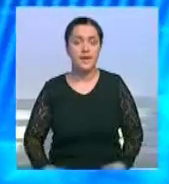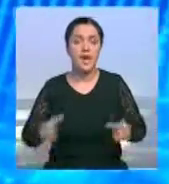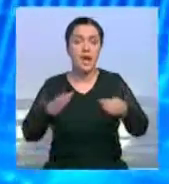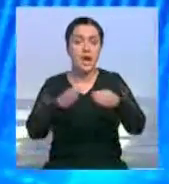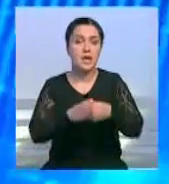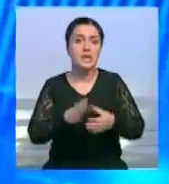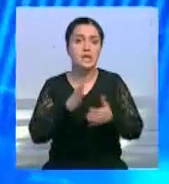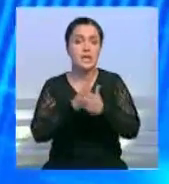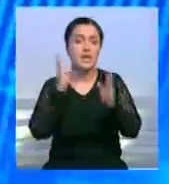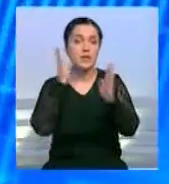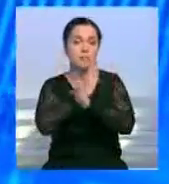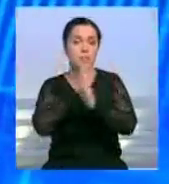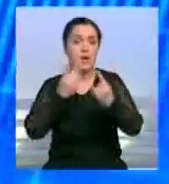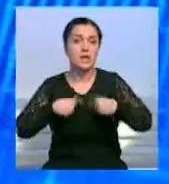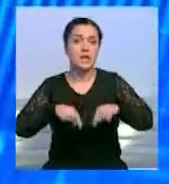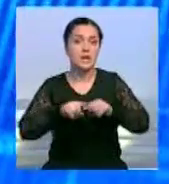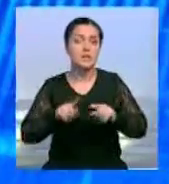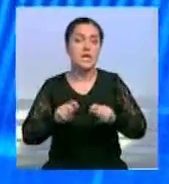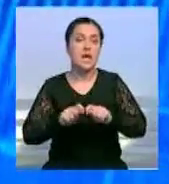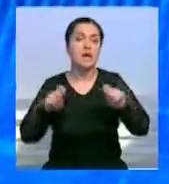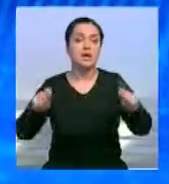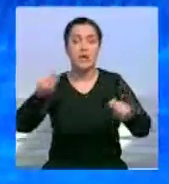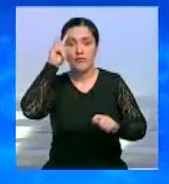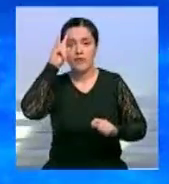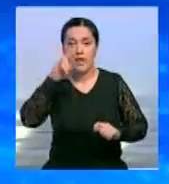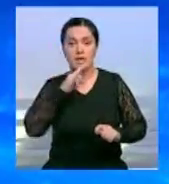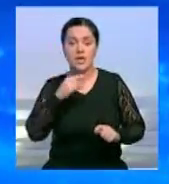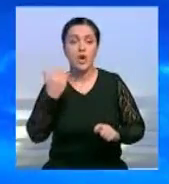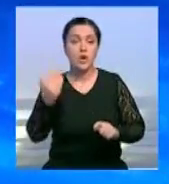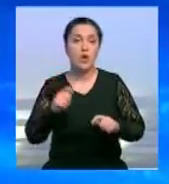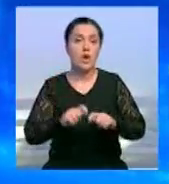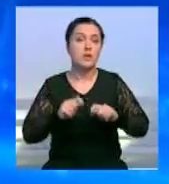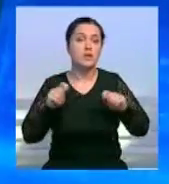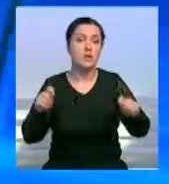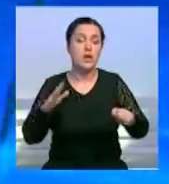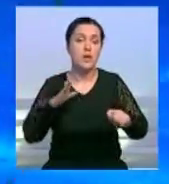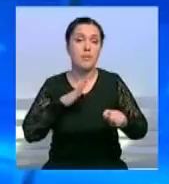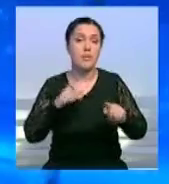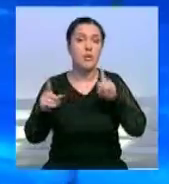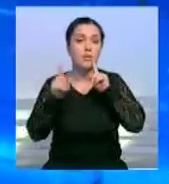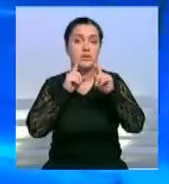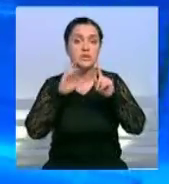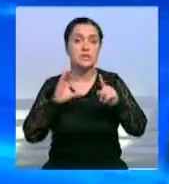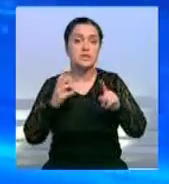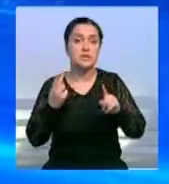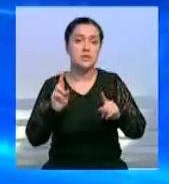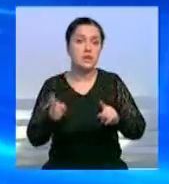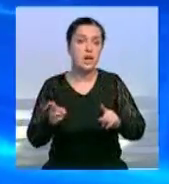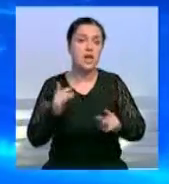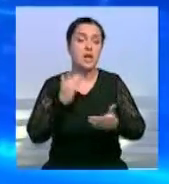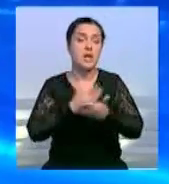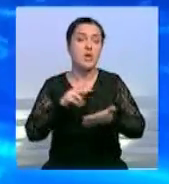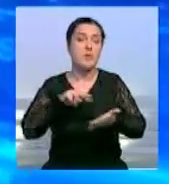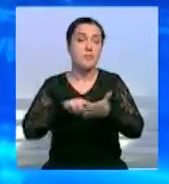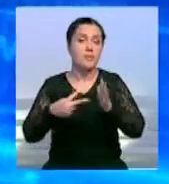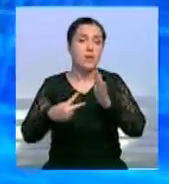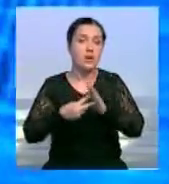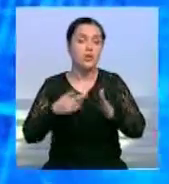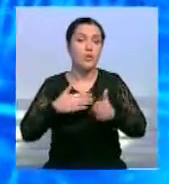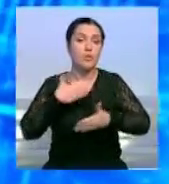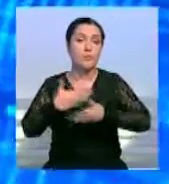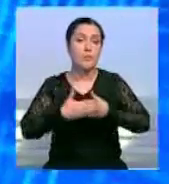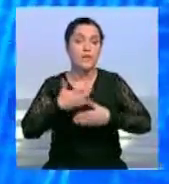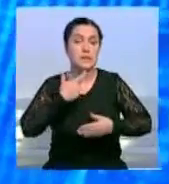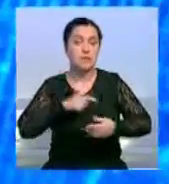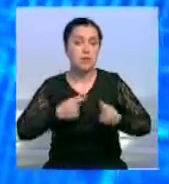ассоциацию экологических организаций создали в казахстане и и презентация состоялась в ходе брифинга в сцк среди целей которая ставит перед собой